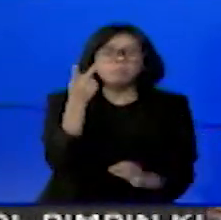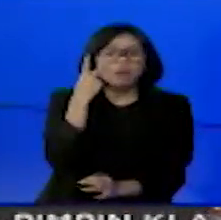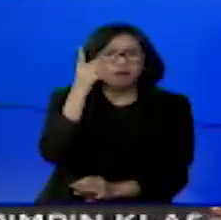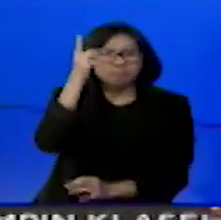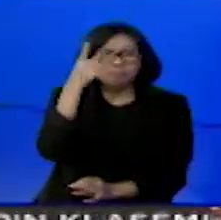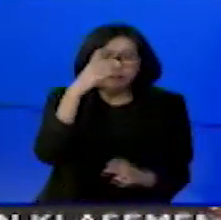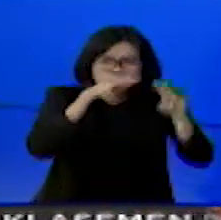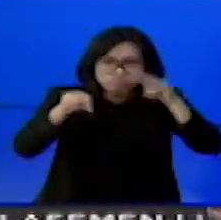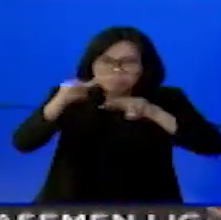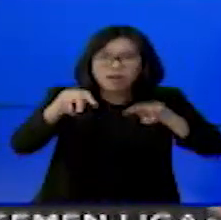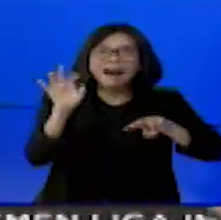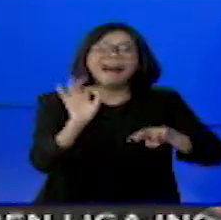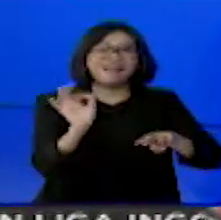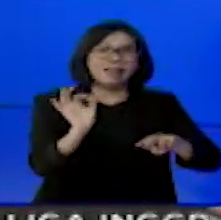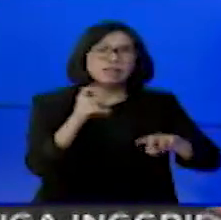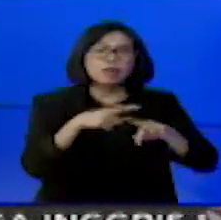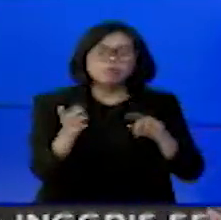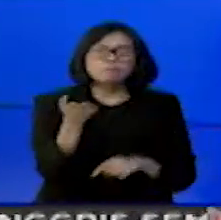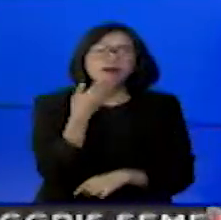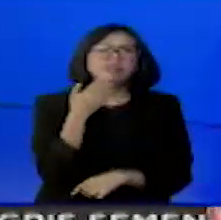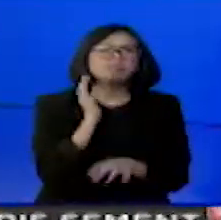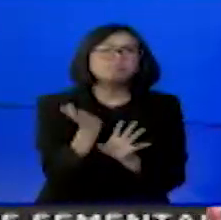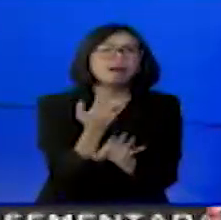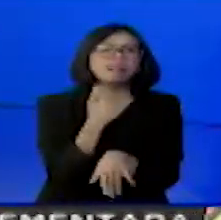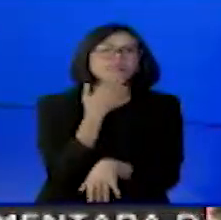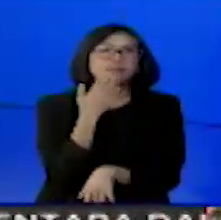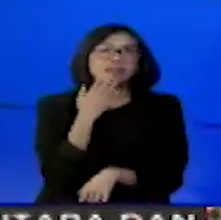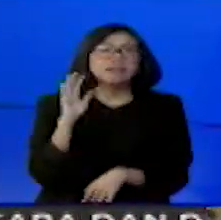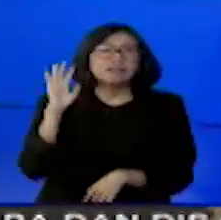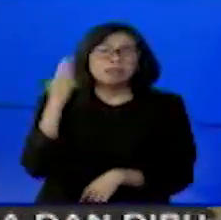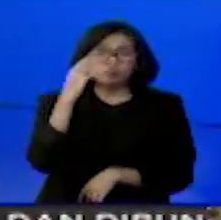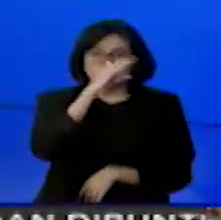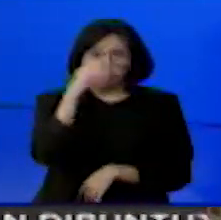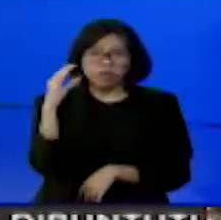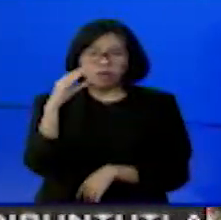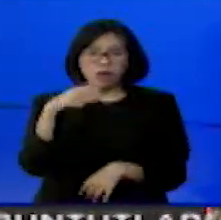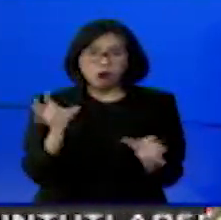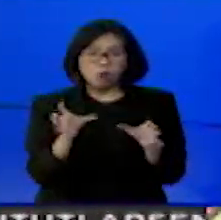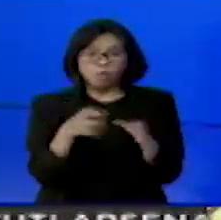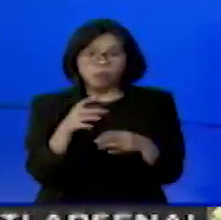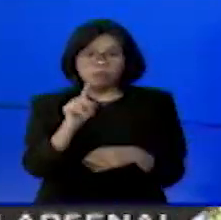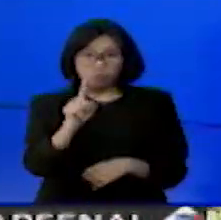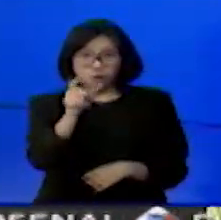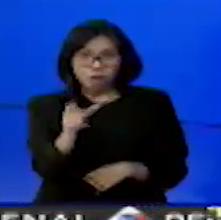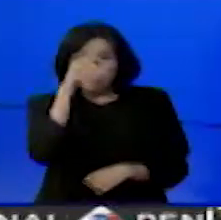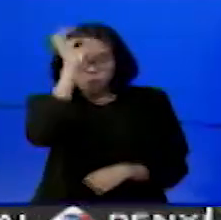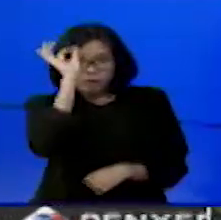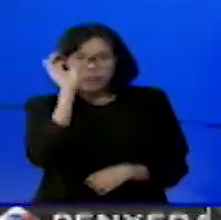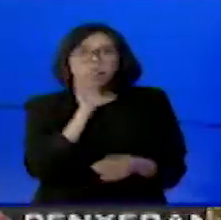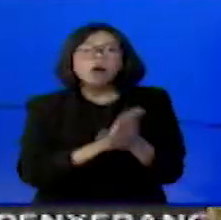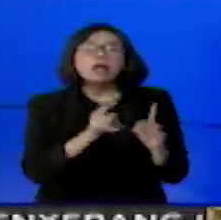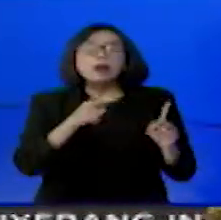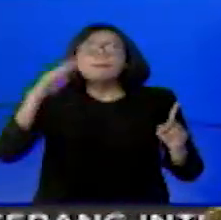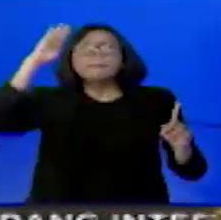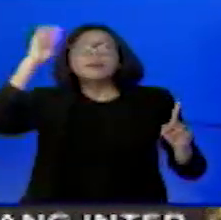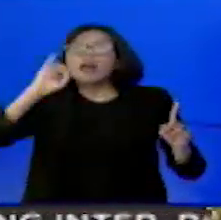maupun penambahan personil kepolisian yang berjaga di Polsek. Sabtu petang, seorang anggota Polsek Wonokromo, Surabaya diserang